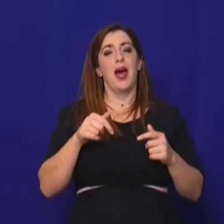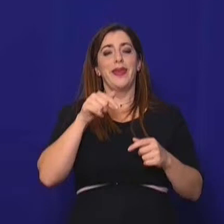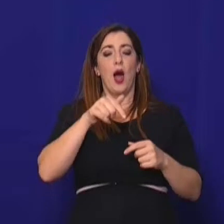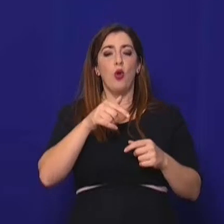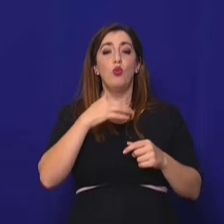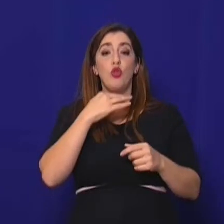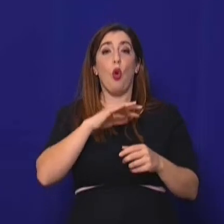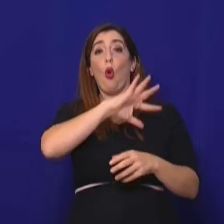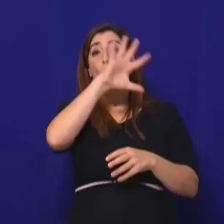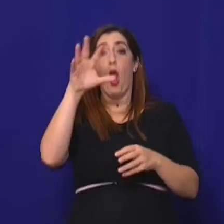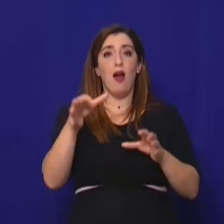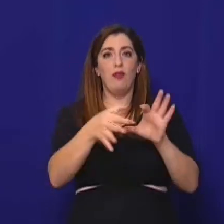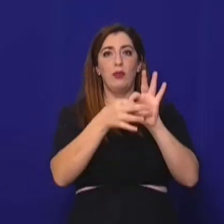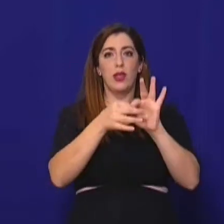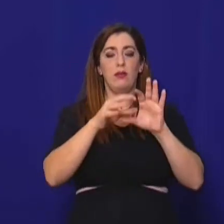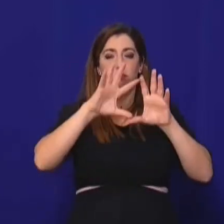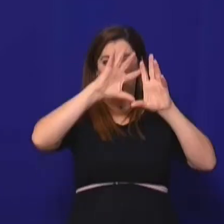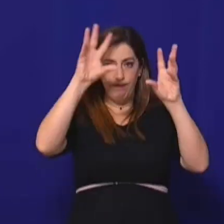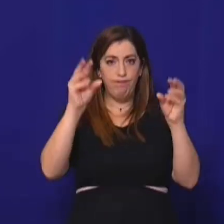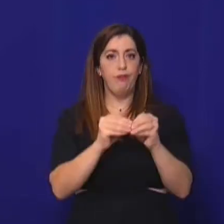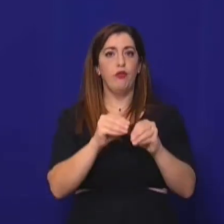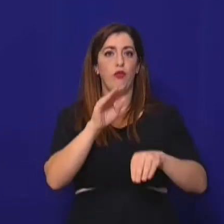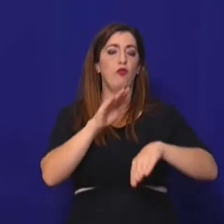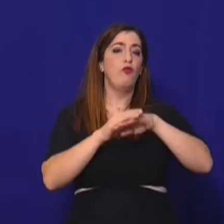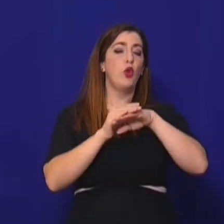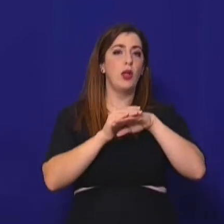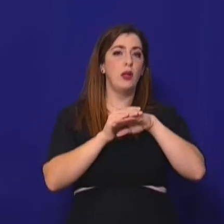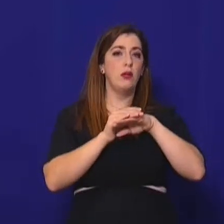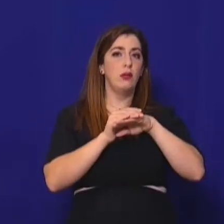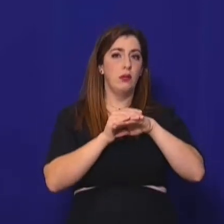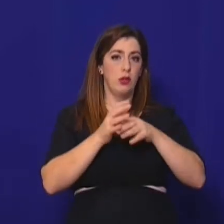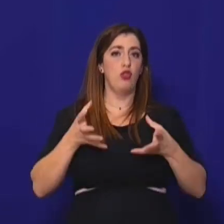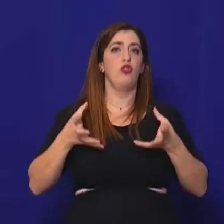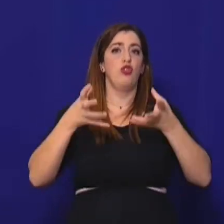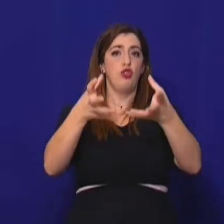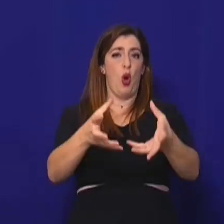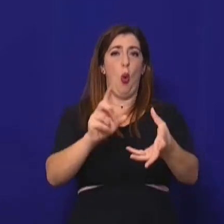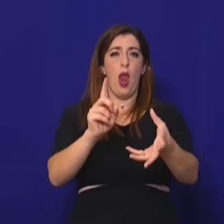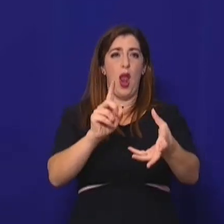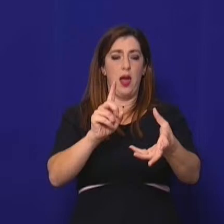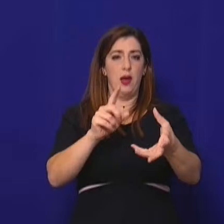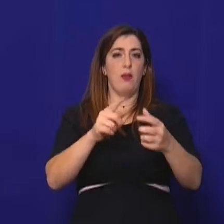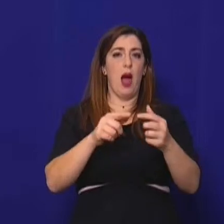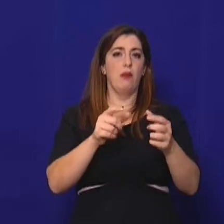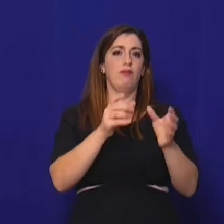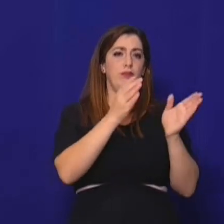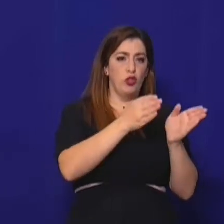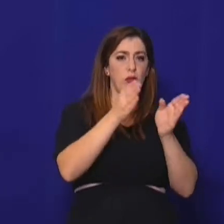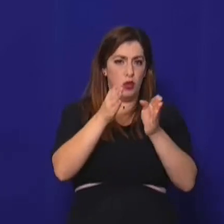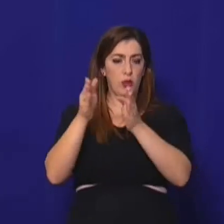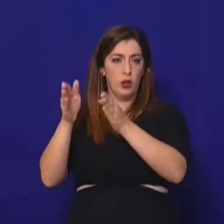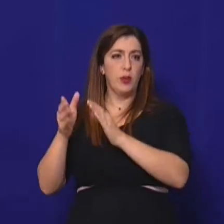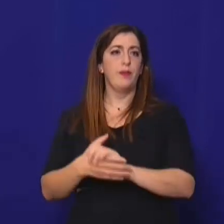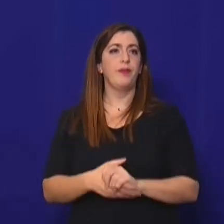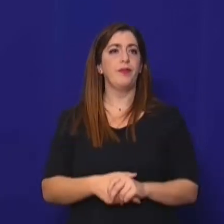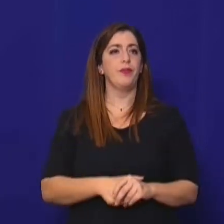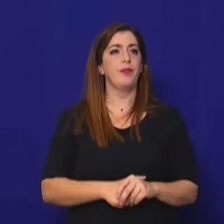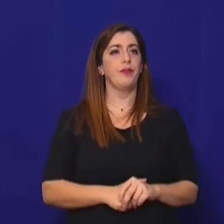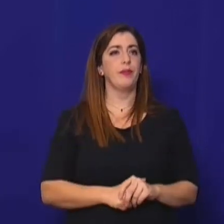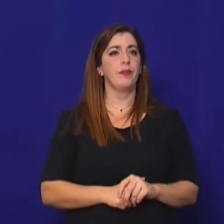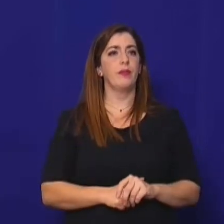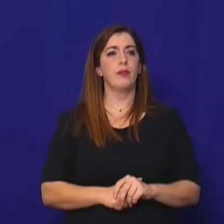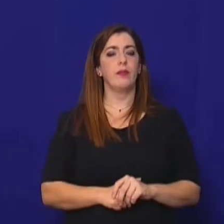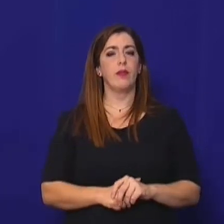ġejjin bil-mod u bil-mod il-mod ikunu qegħdin tlaqmu il-Maltin kollha. Il-Għan nofsinhar tajjeb, Professor Gawċi, sa' minn Kassar minn Net